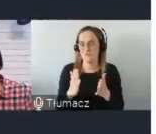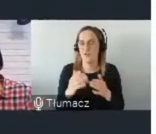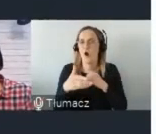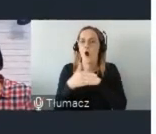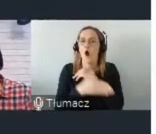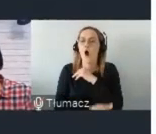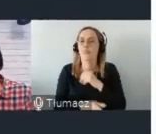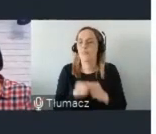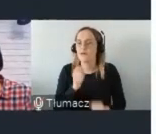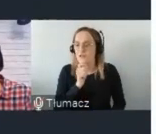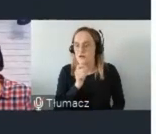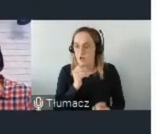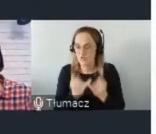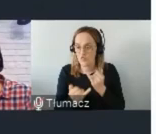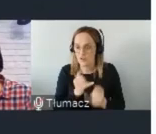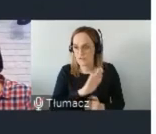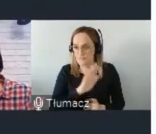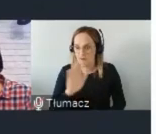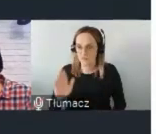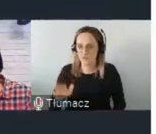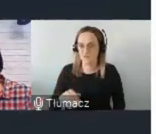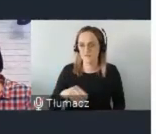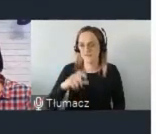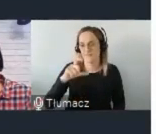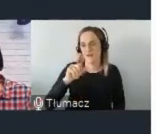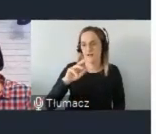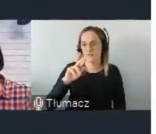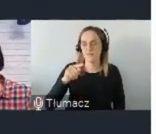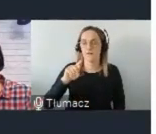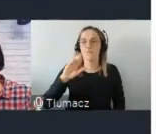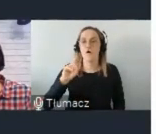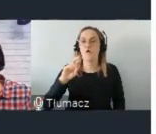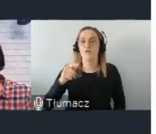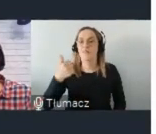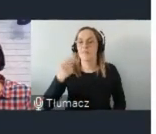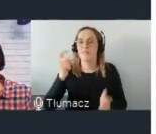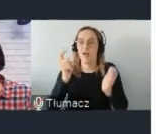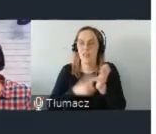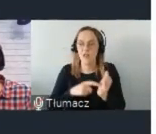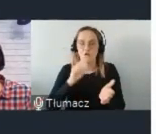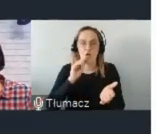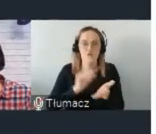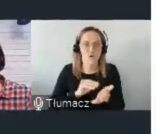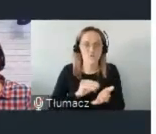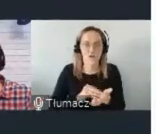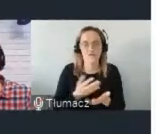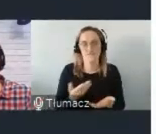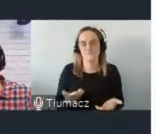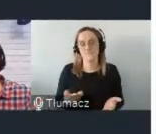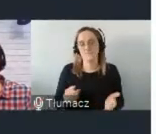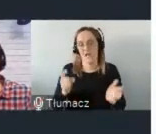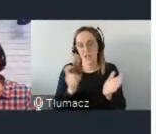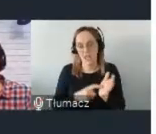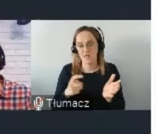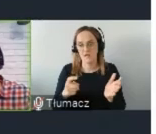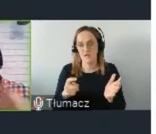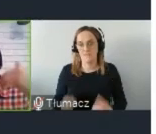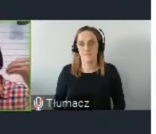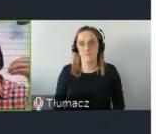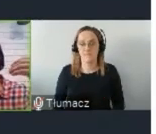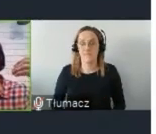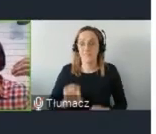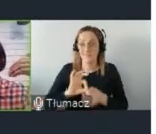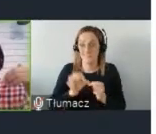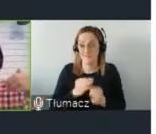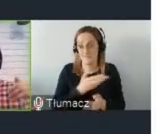Ostatni komentarz. Jeżeli macie cardboardy, proszę bardzo, jednym kliknięciem doświadczenie VR, klik. I